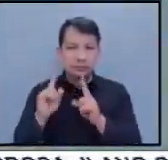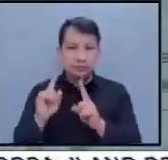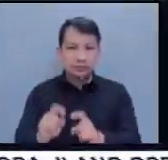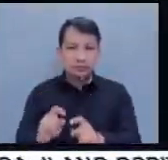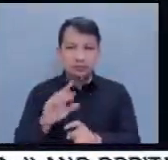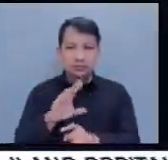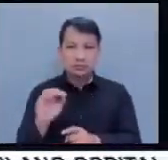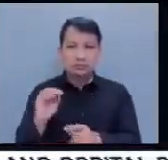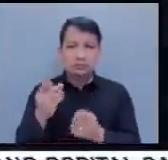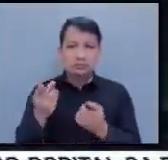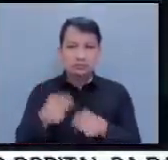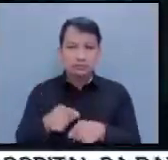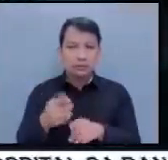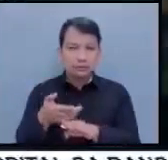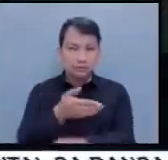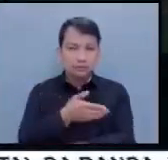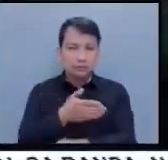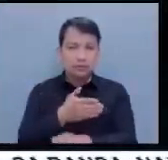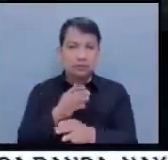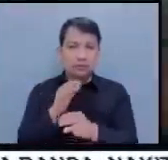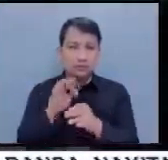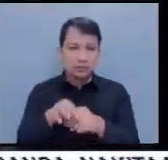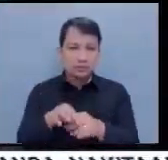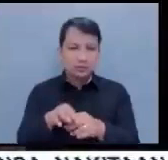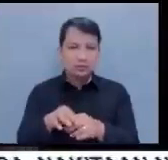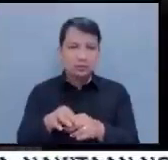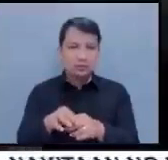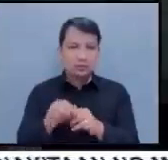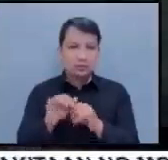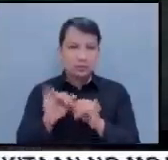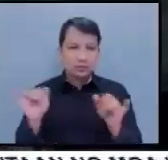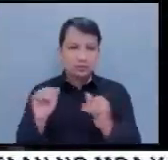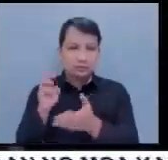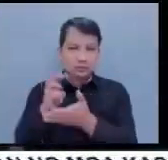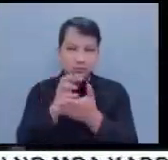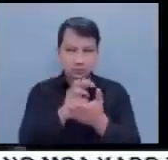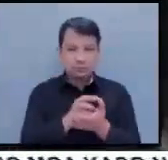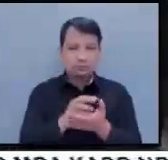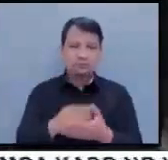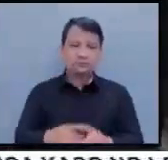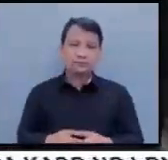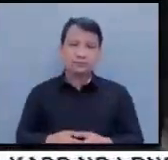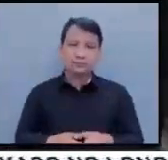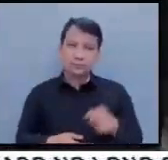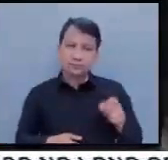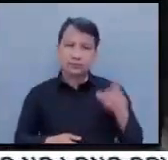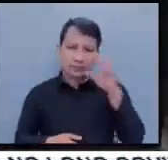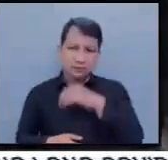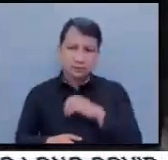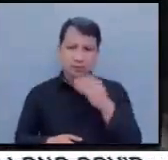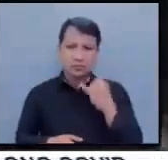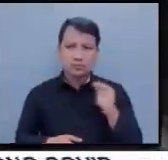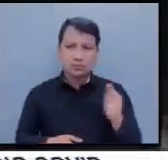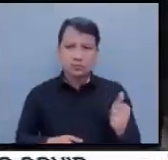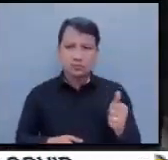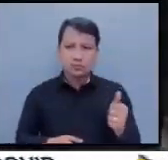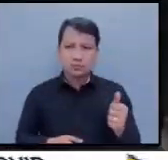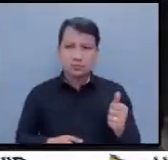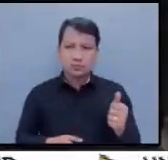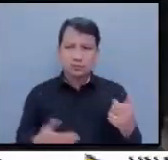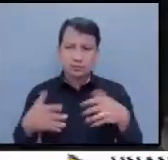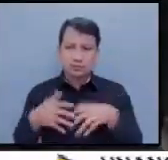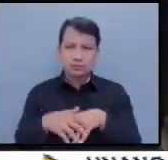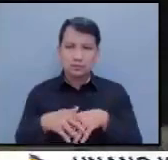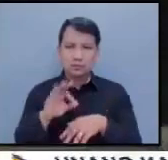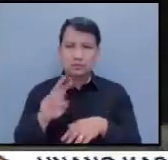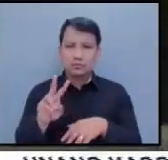ginawa bago pa ang halalan sa mismong mga presinto. Pinagtatakaw mo na nila kung paano napasama sa F2 Logistics sa